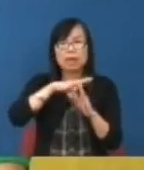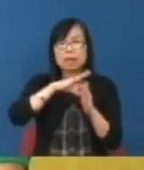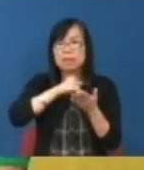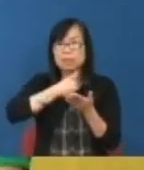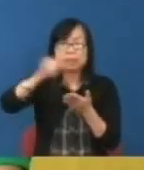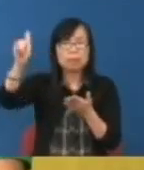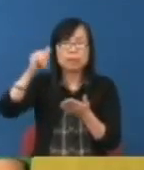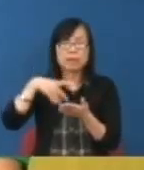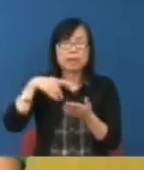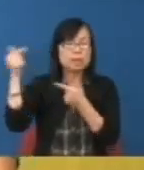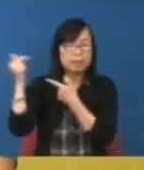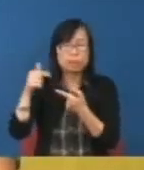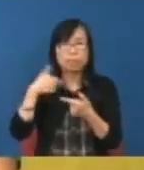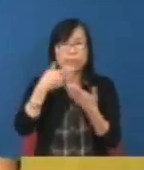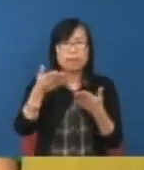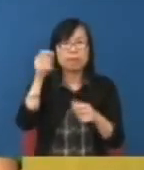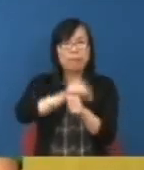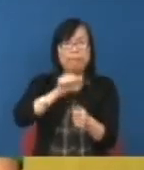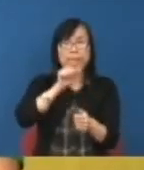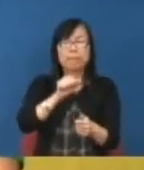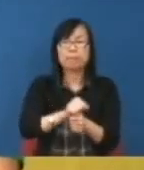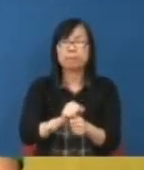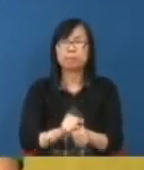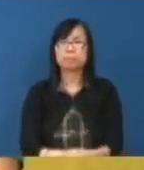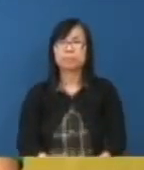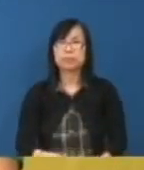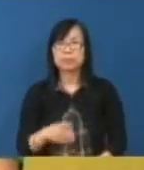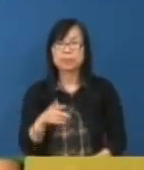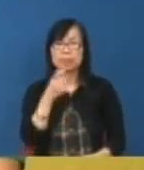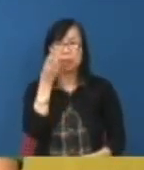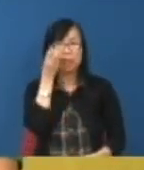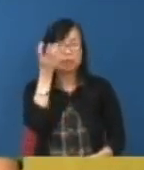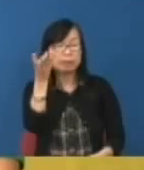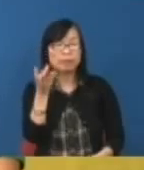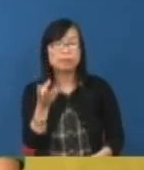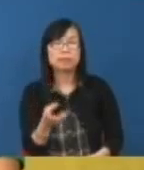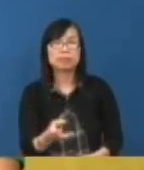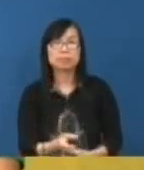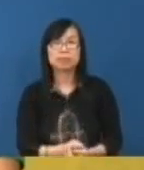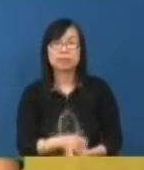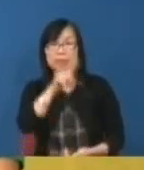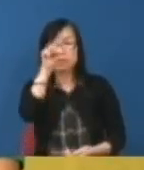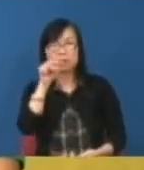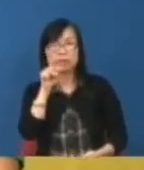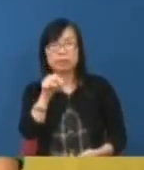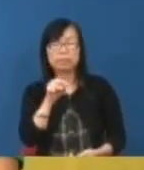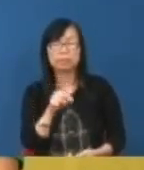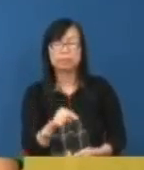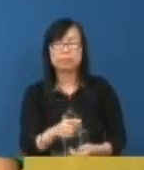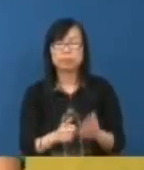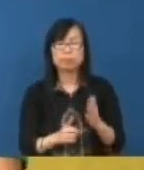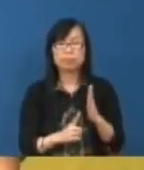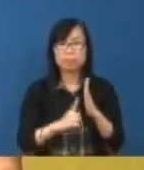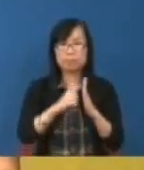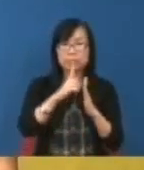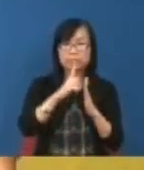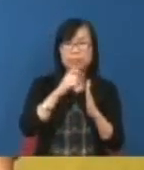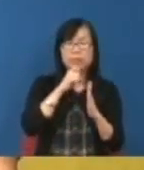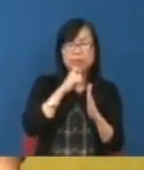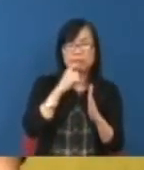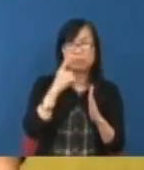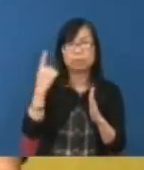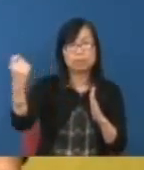繼續俾人揼。咁但係另一樣嘢就係其實即係好多時被歧視本身咧，究竟好大程度上佢哋有冇一